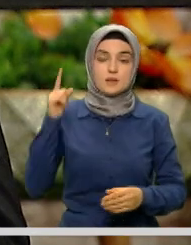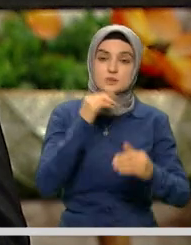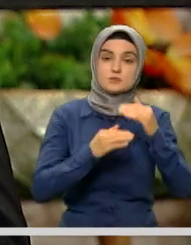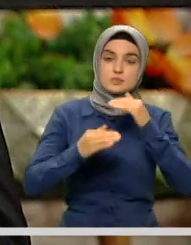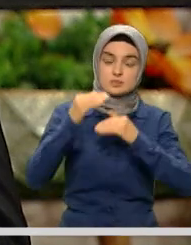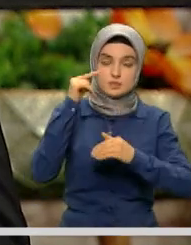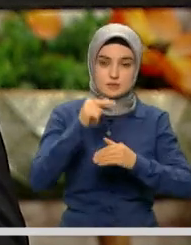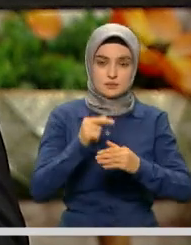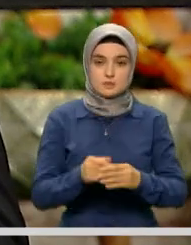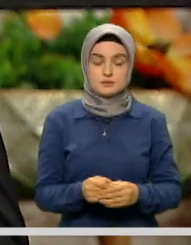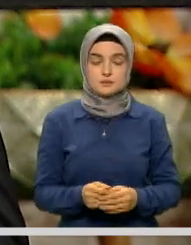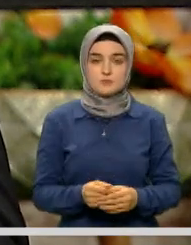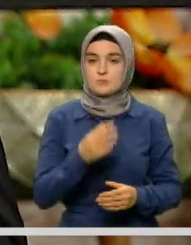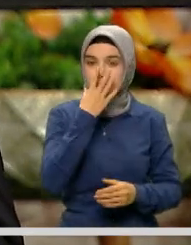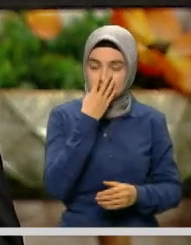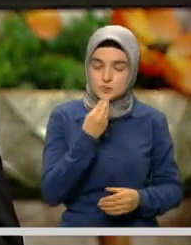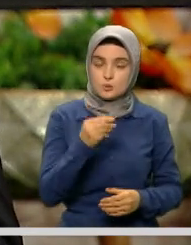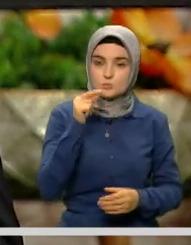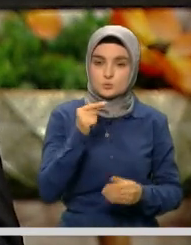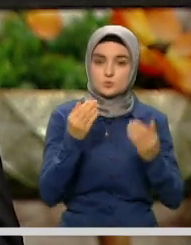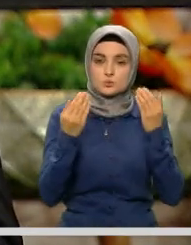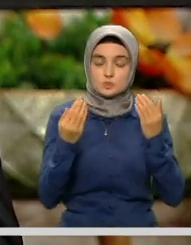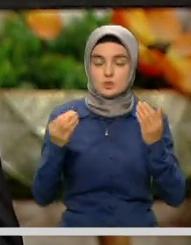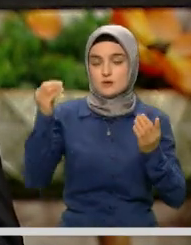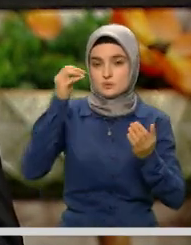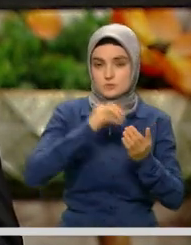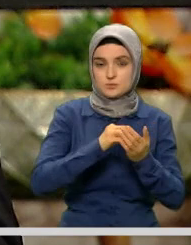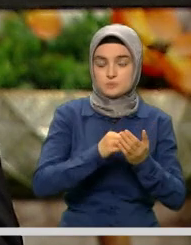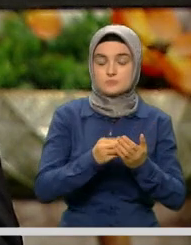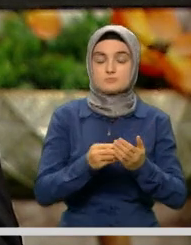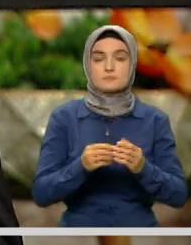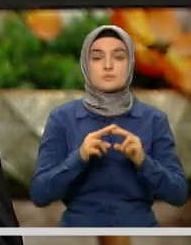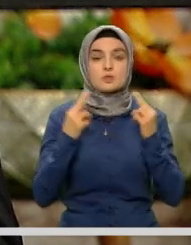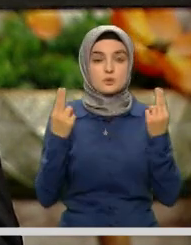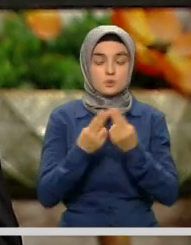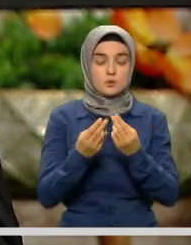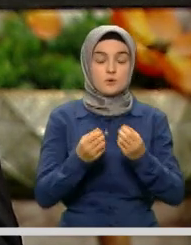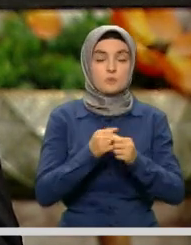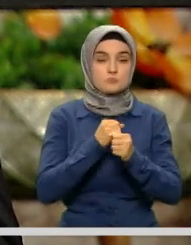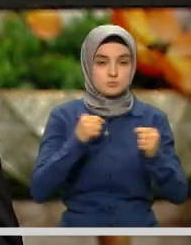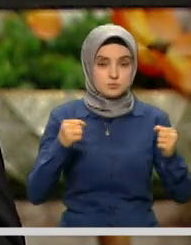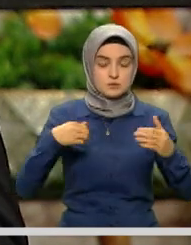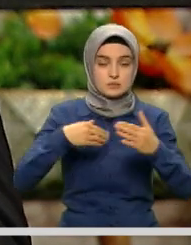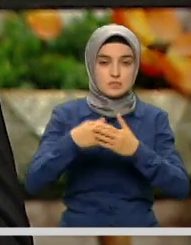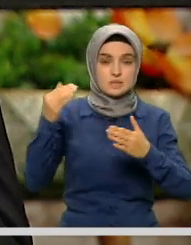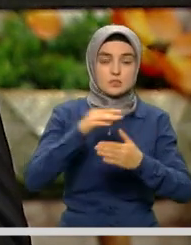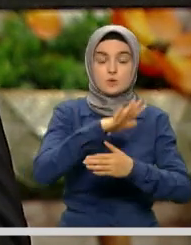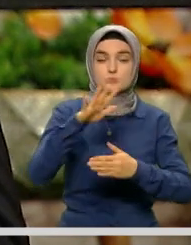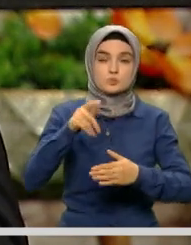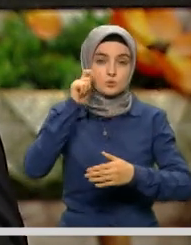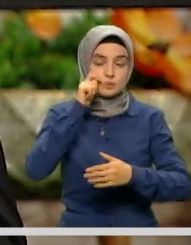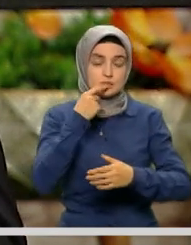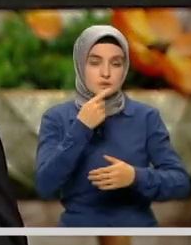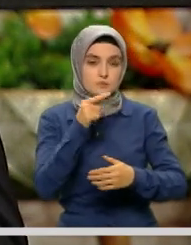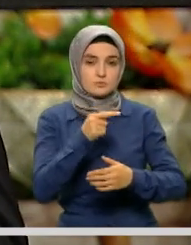da hoşuna gitmiş ki bu duayı koymuş. Doğru. Kıyamete kadar gelecek bütün müminlere diyor ki bak böyle dua etti ve arkasından